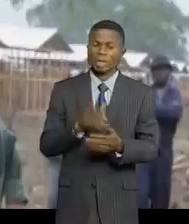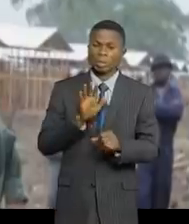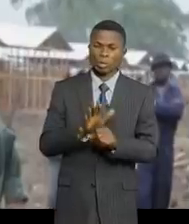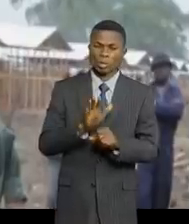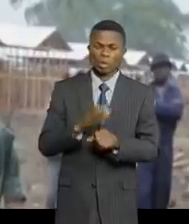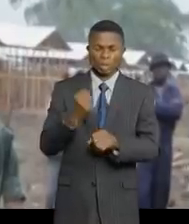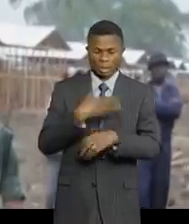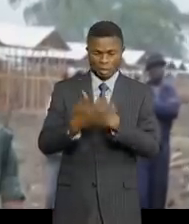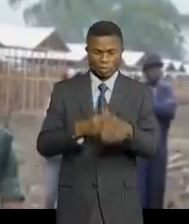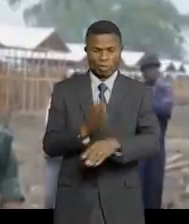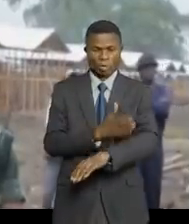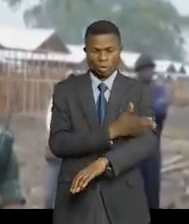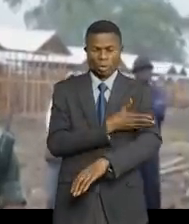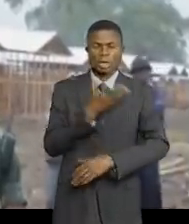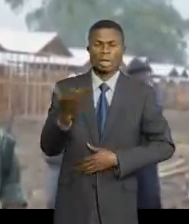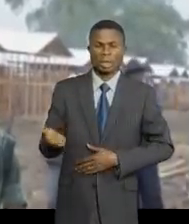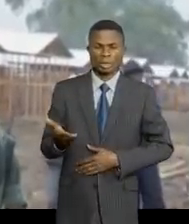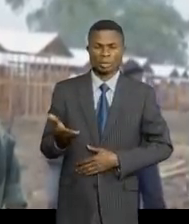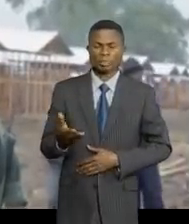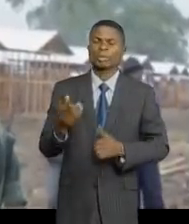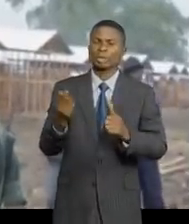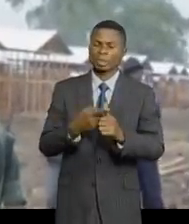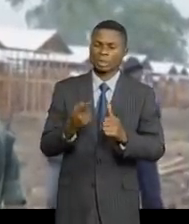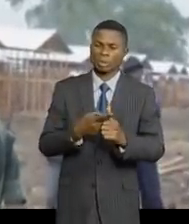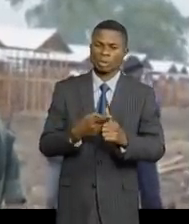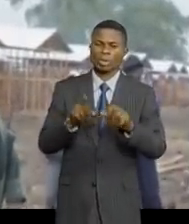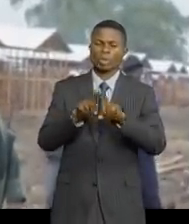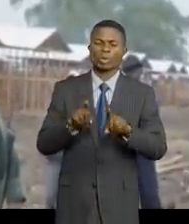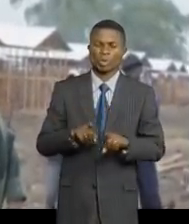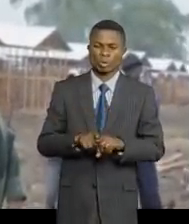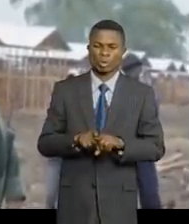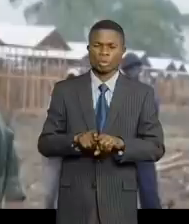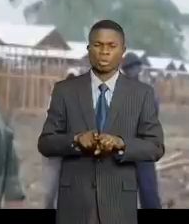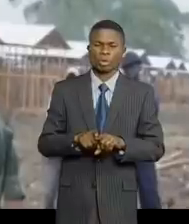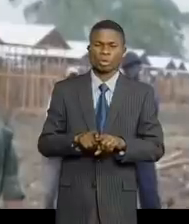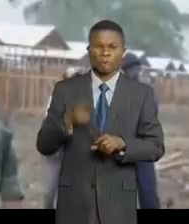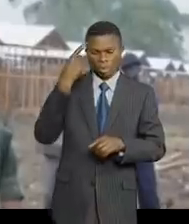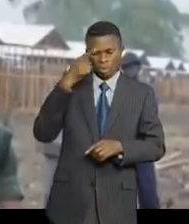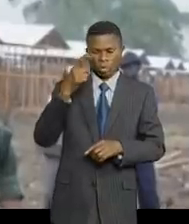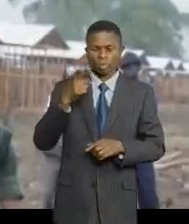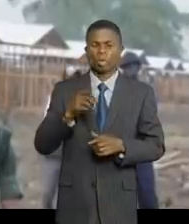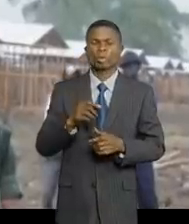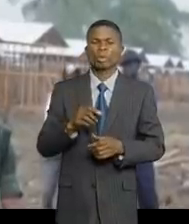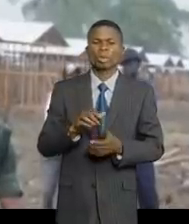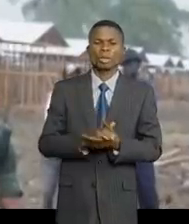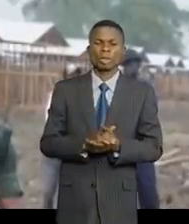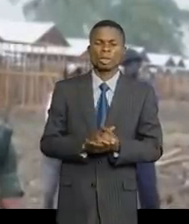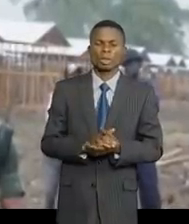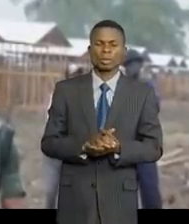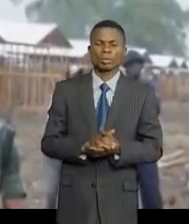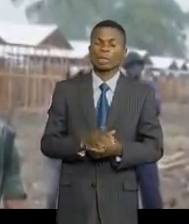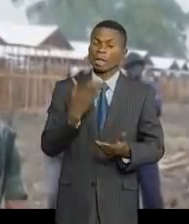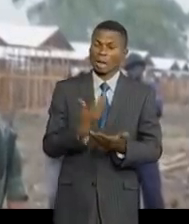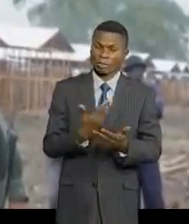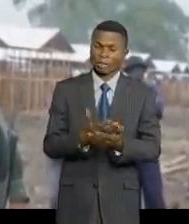le travail avait été exécuté. Surtout, il faut se savoir noter aussi que, hormis la